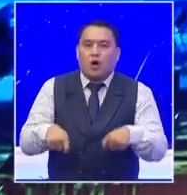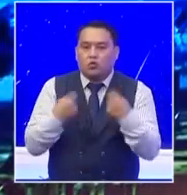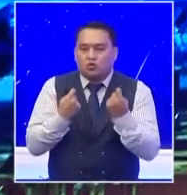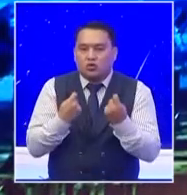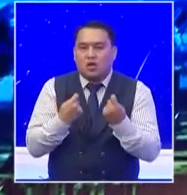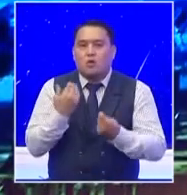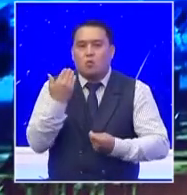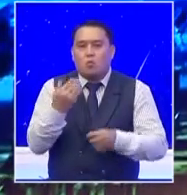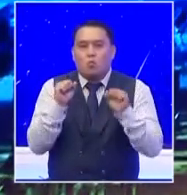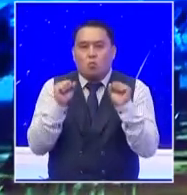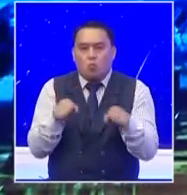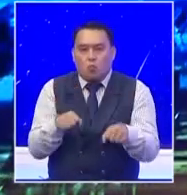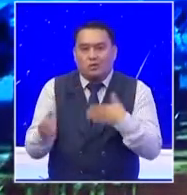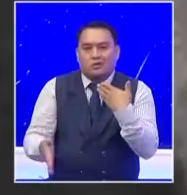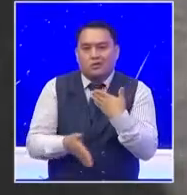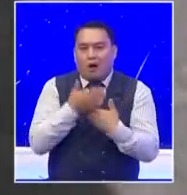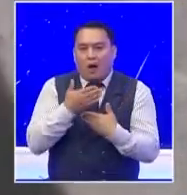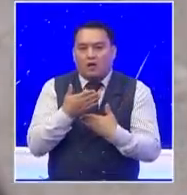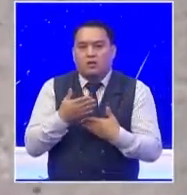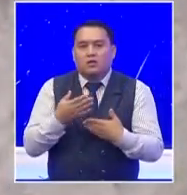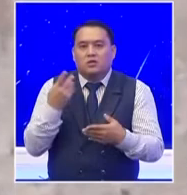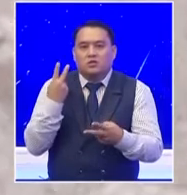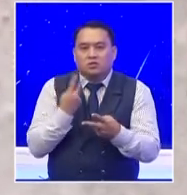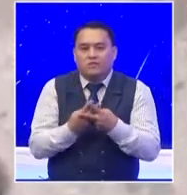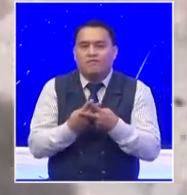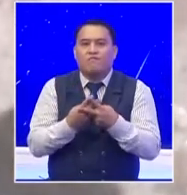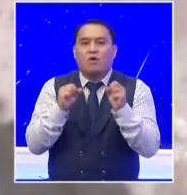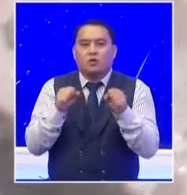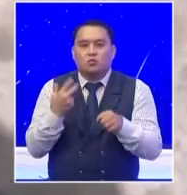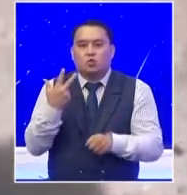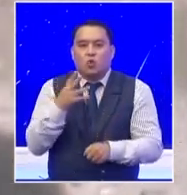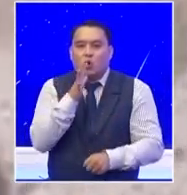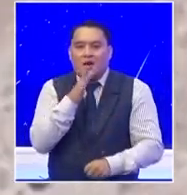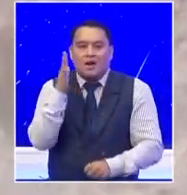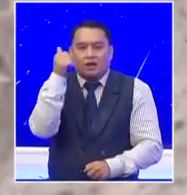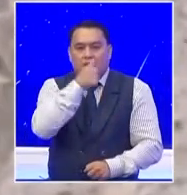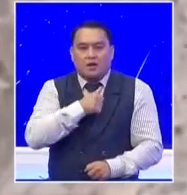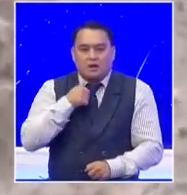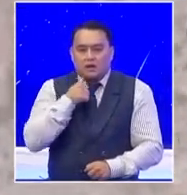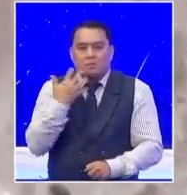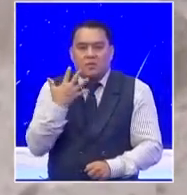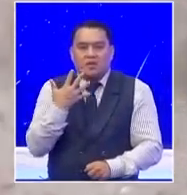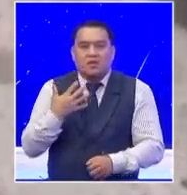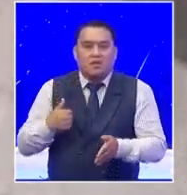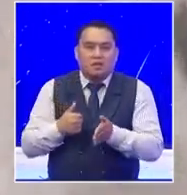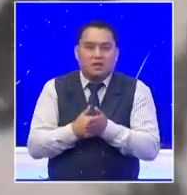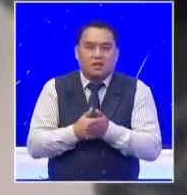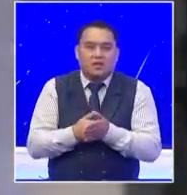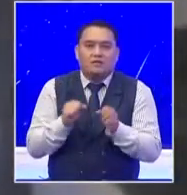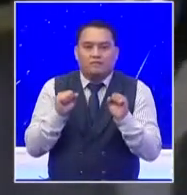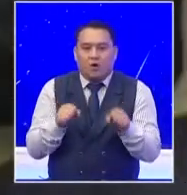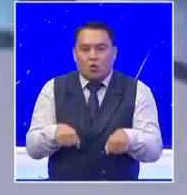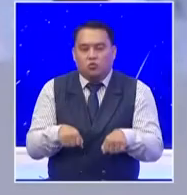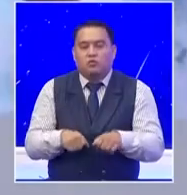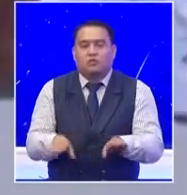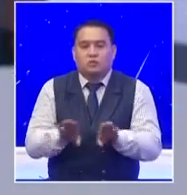вид правонарушения виновник может получить наказание в виде ограничения свободы на срок от 3 до 5 лет, либо лишение свободы на